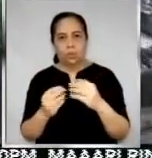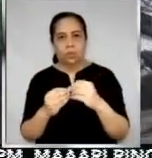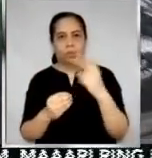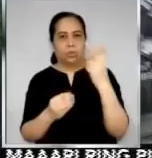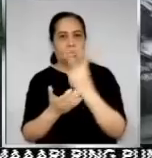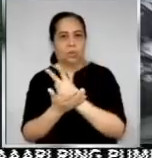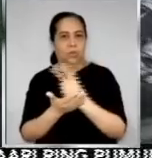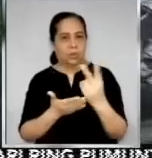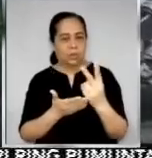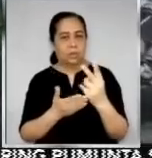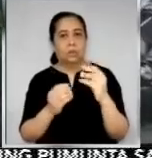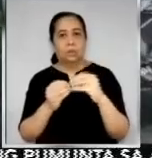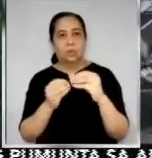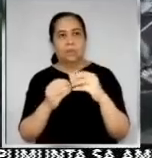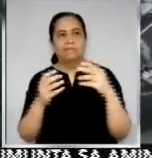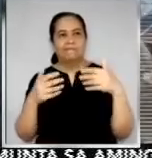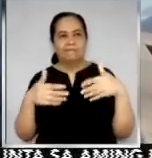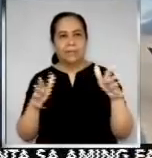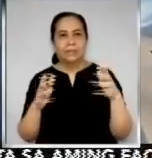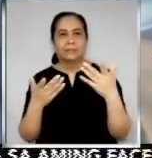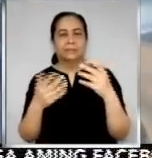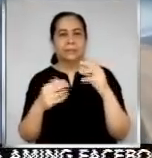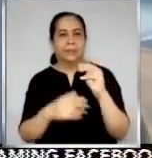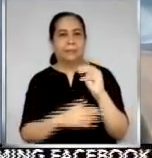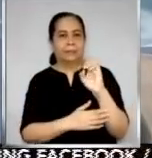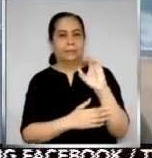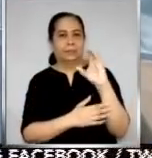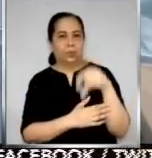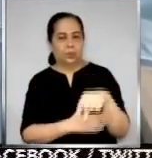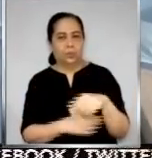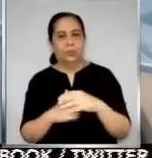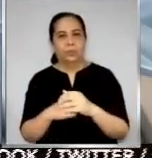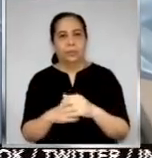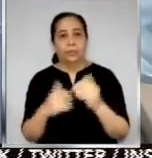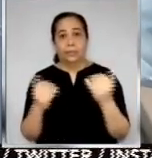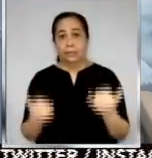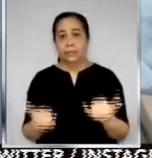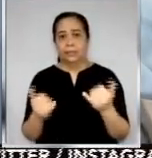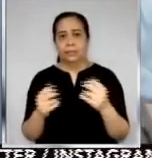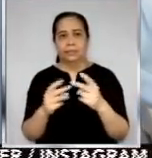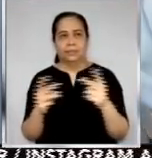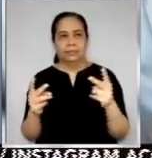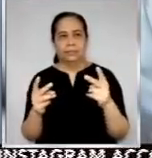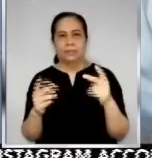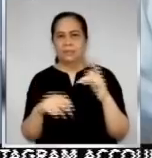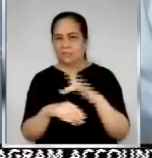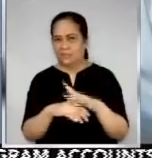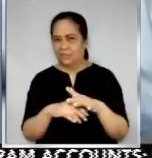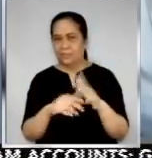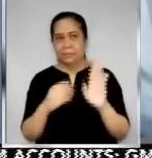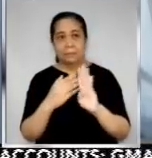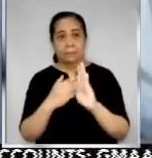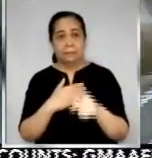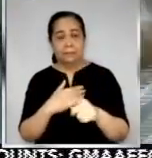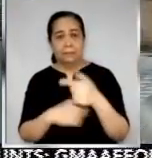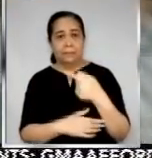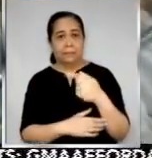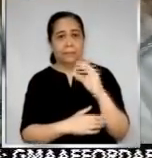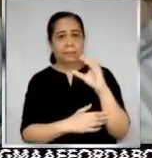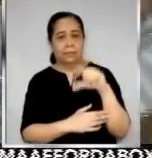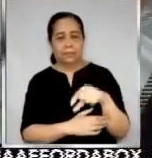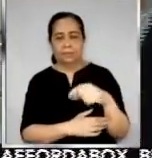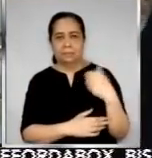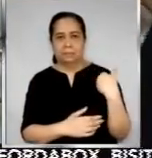mas maluwag na modified ECQ. Sa ngayon kasi, masyado pa raw maaga para bumalik sa general community quarantine,